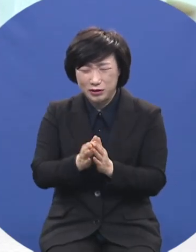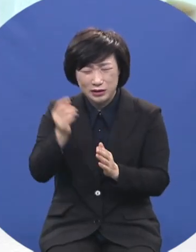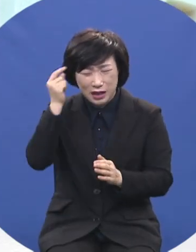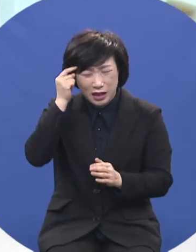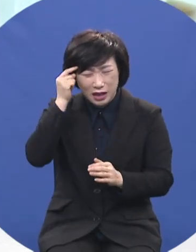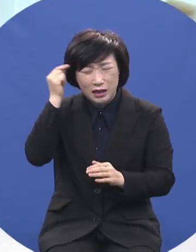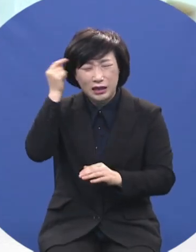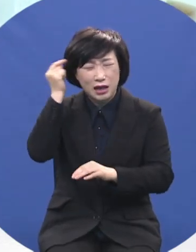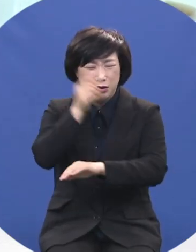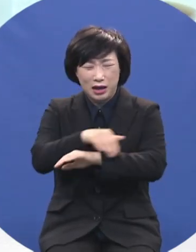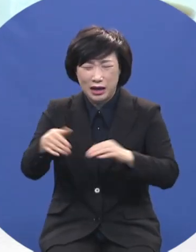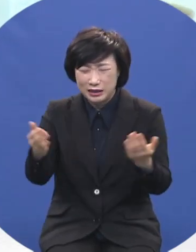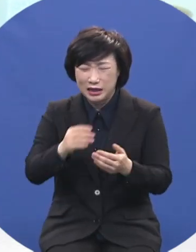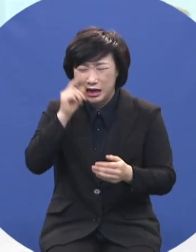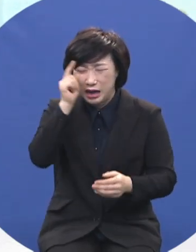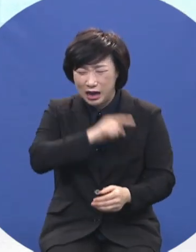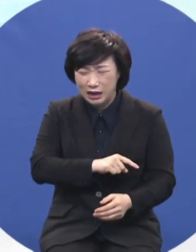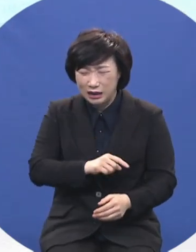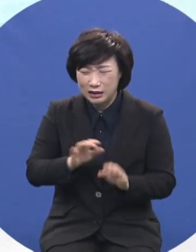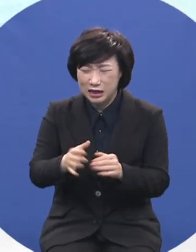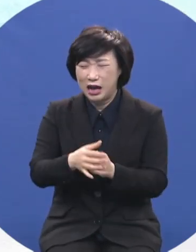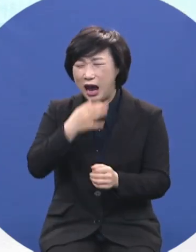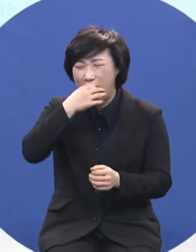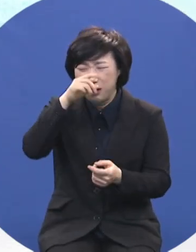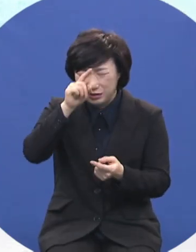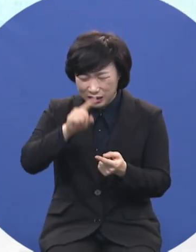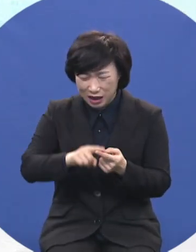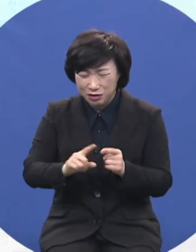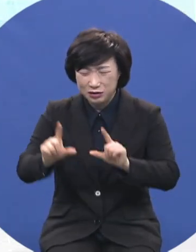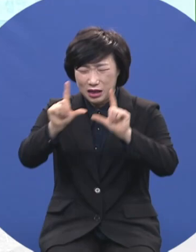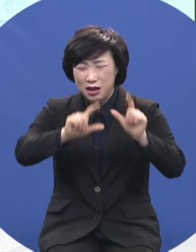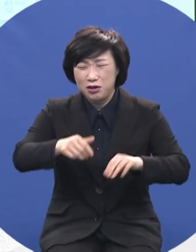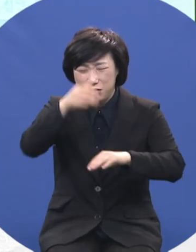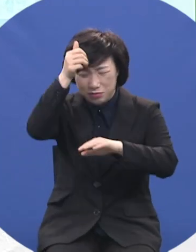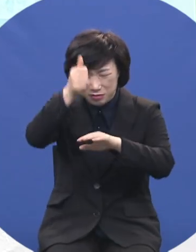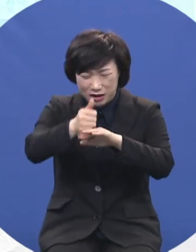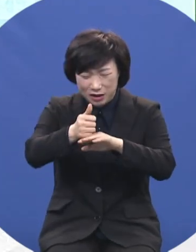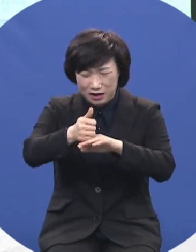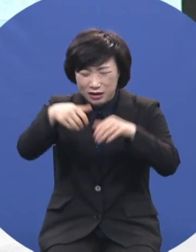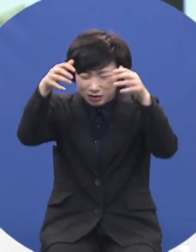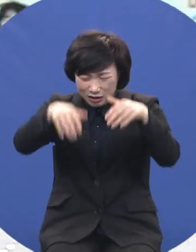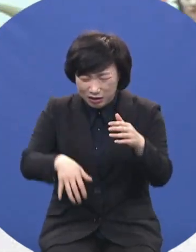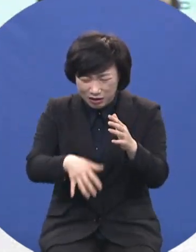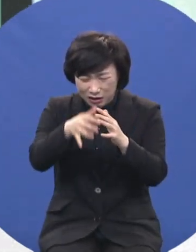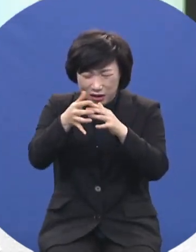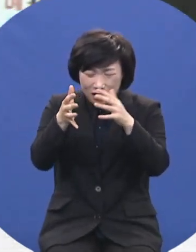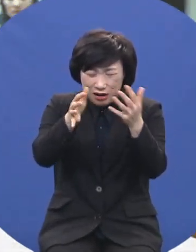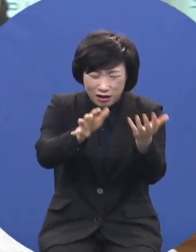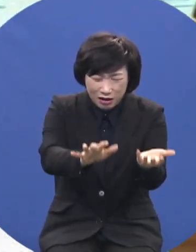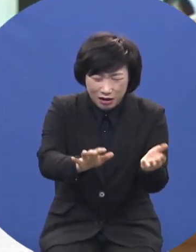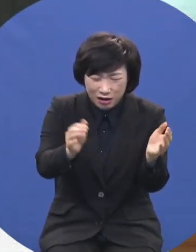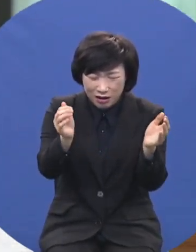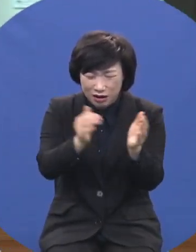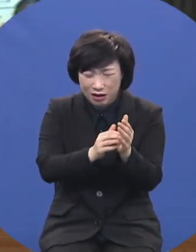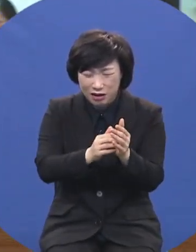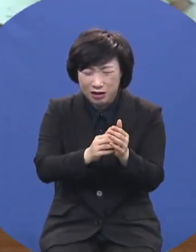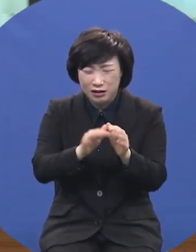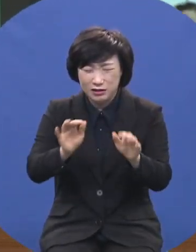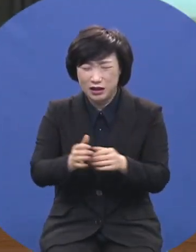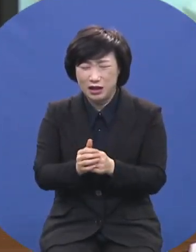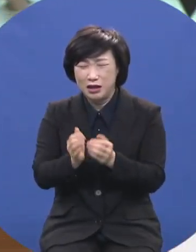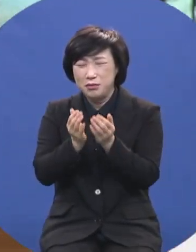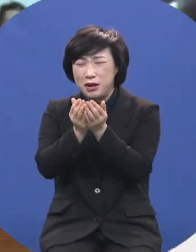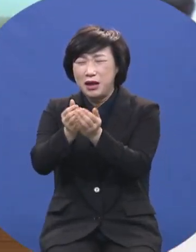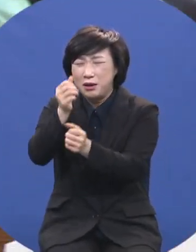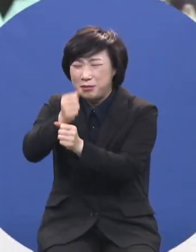생각과 계획이 악하여 정욕대로 살다가 홍수에 멸망했고, 드디어 방수가 완성하는